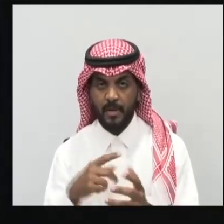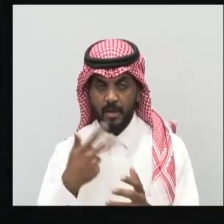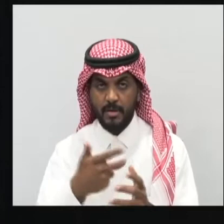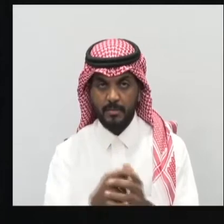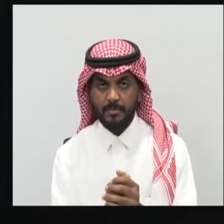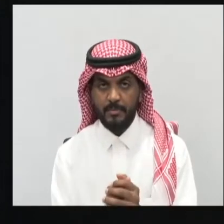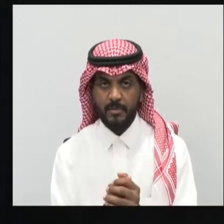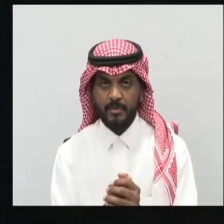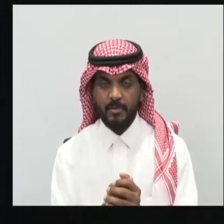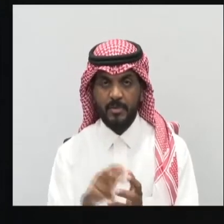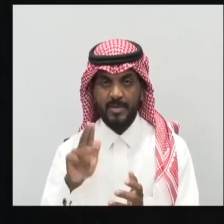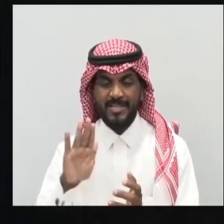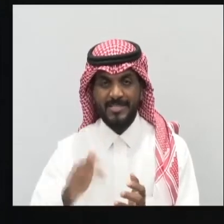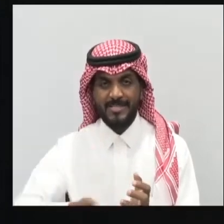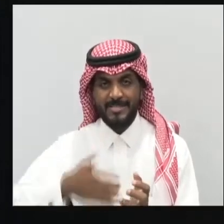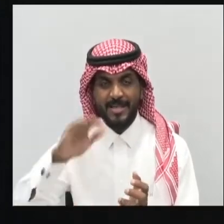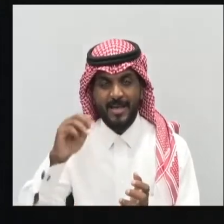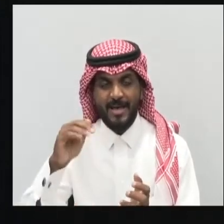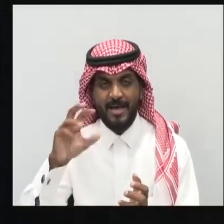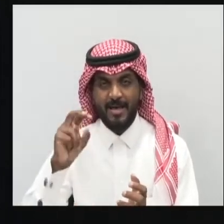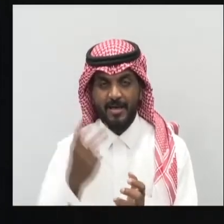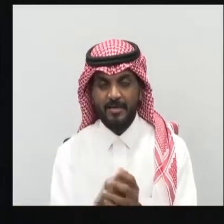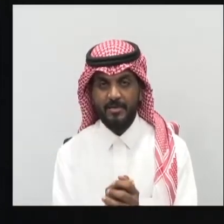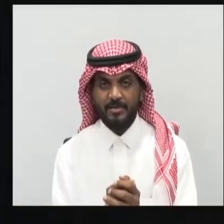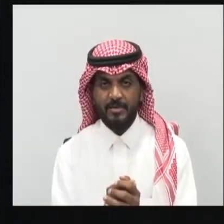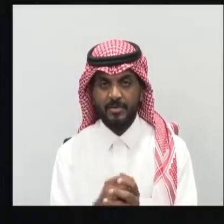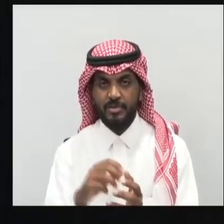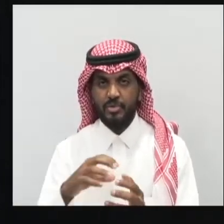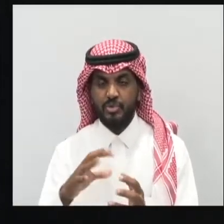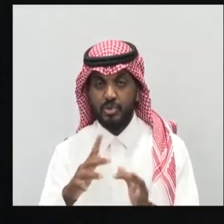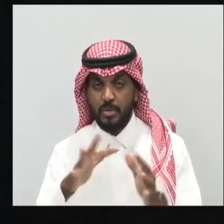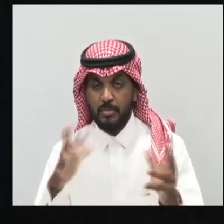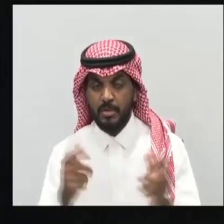صغاري، الساحة جمعها